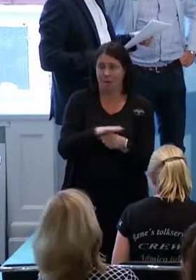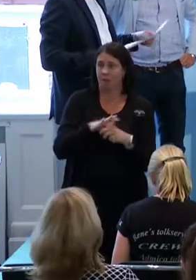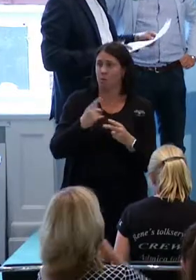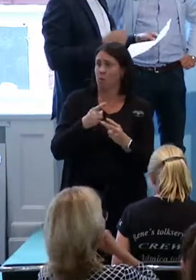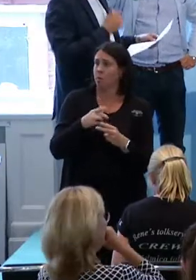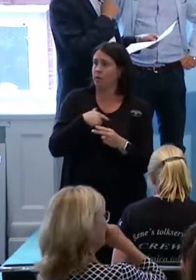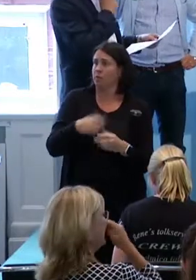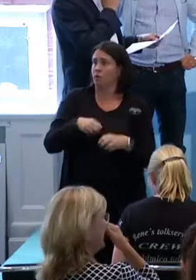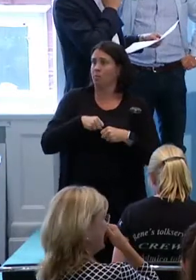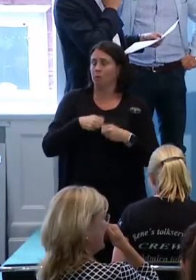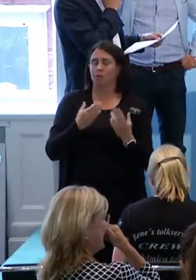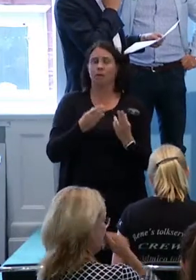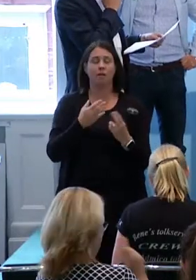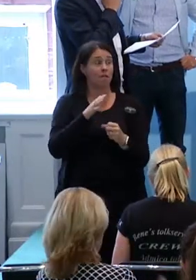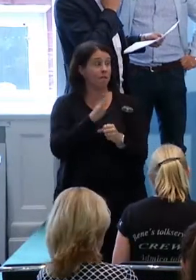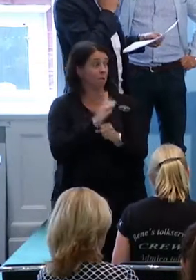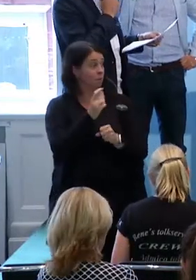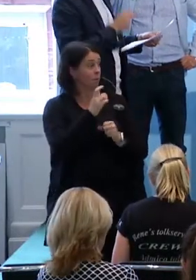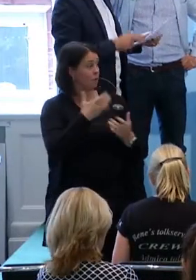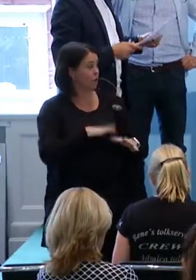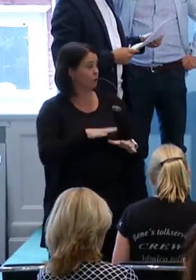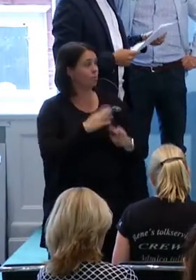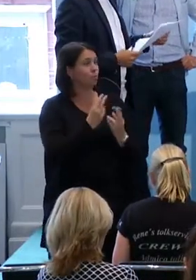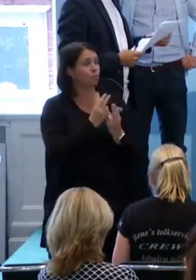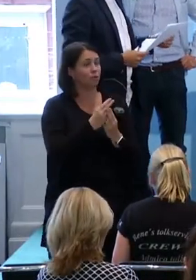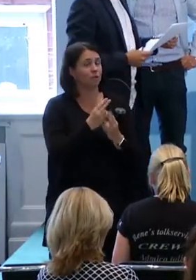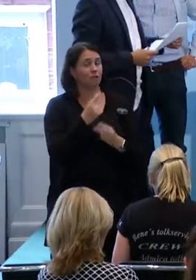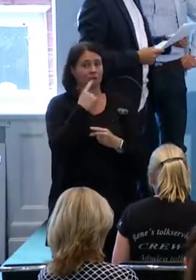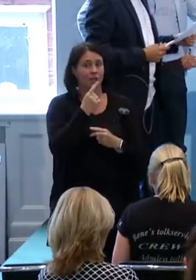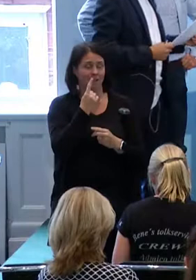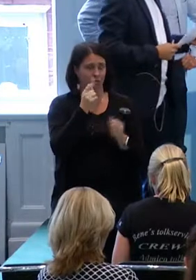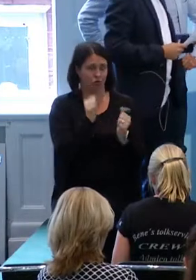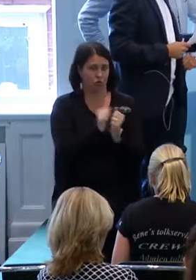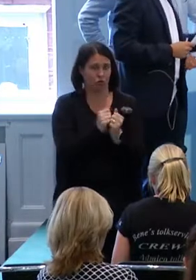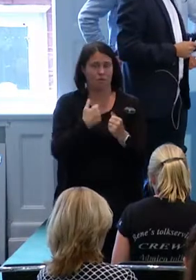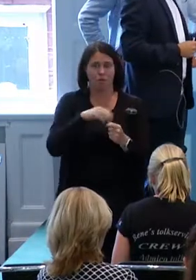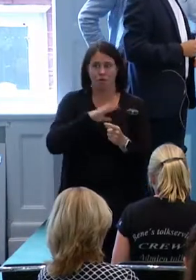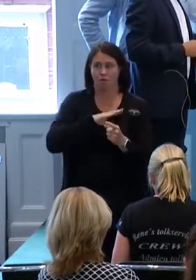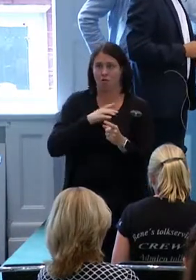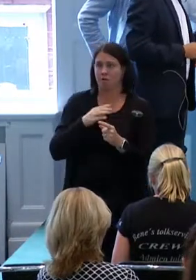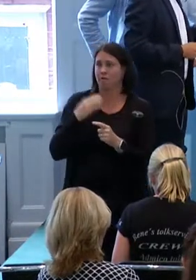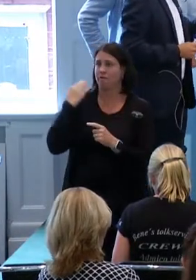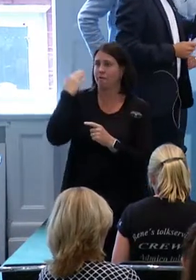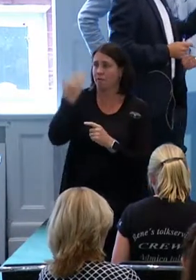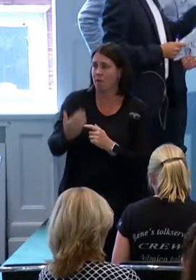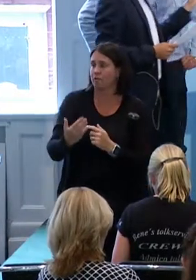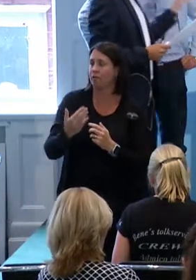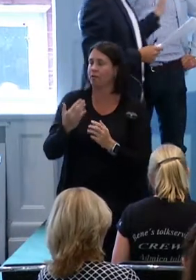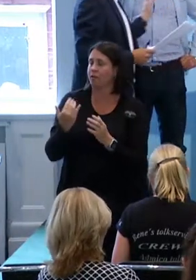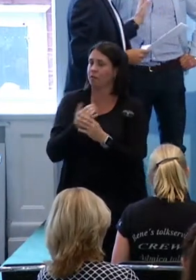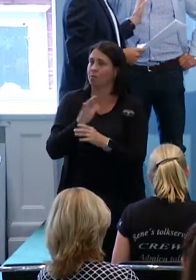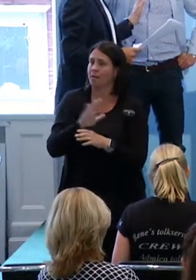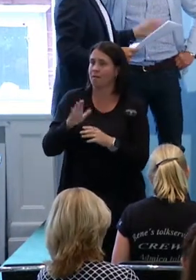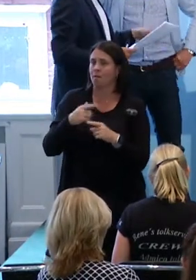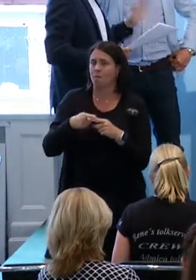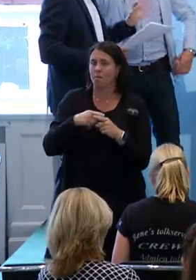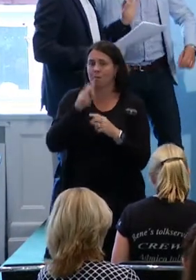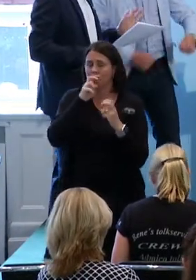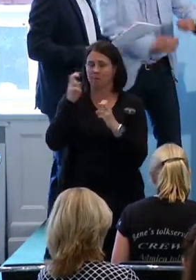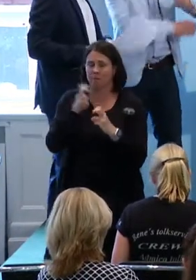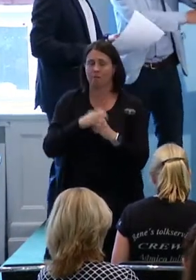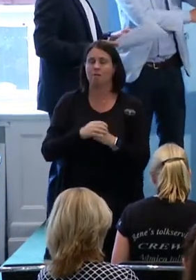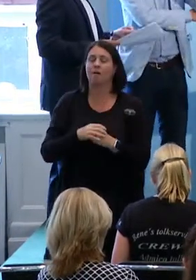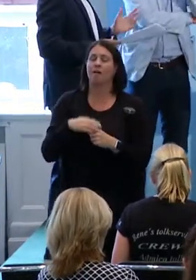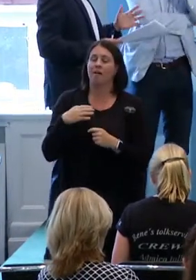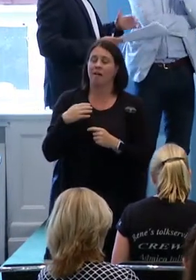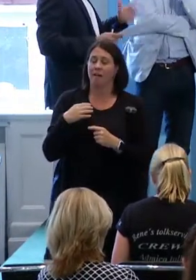kvar. Och det innebär att ni får säga en sak som ni vill ha inför framtiden i era i olika perspektiv. Detta